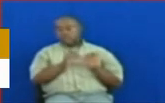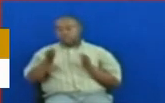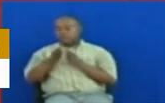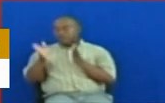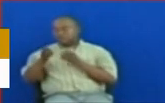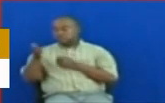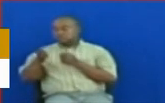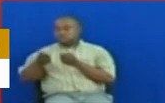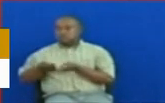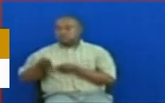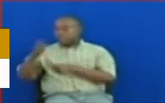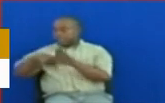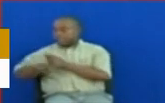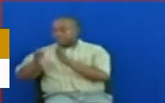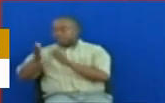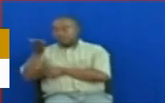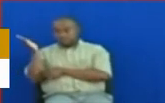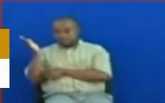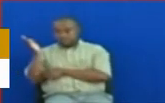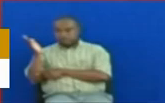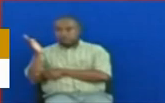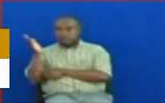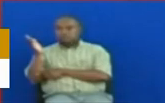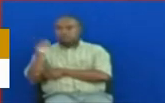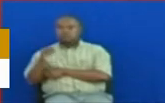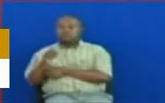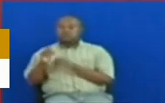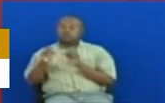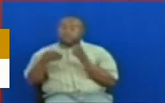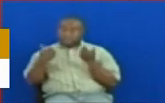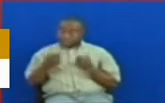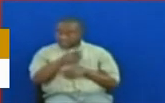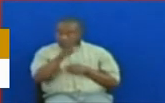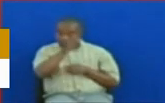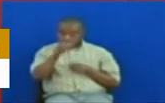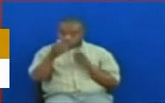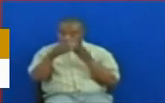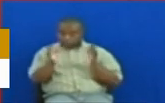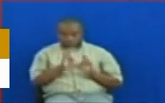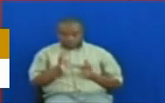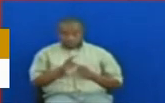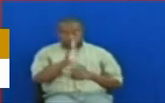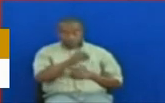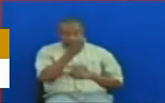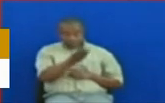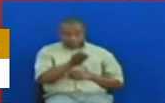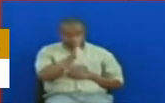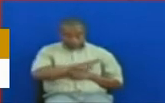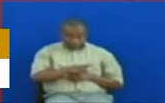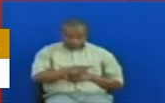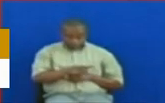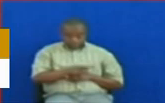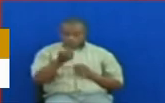katika madaraka mengine na katika appointment zingine. Kwa hiyo hatuwapotezi baada ya ile miaka yao ya